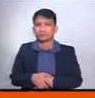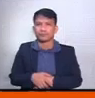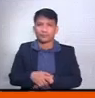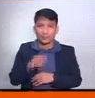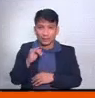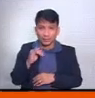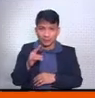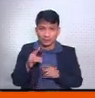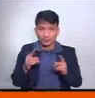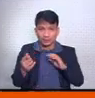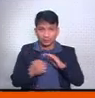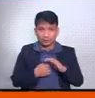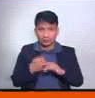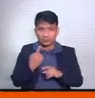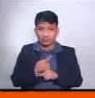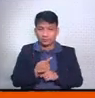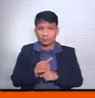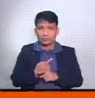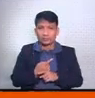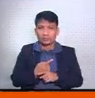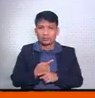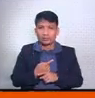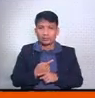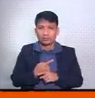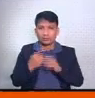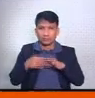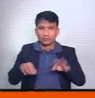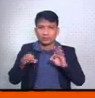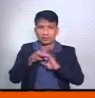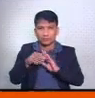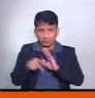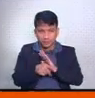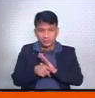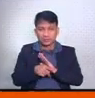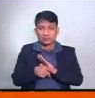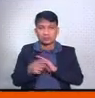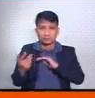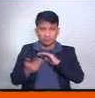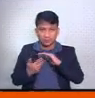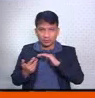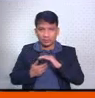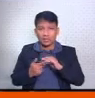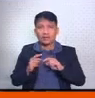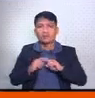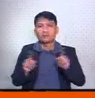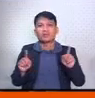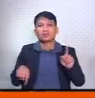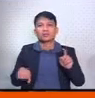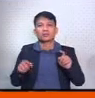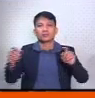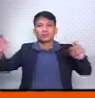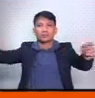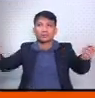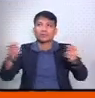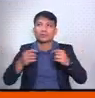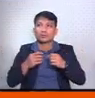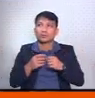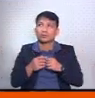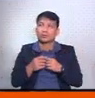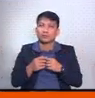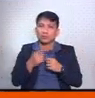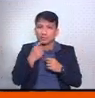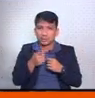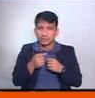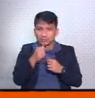identification yung papasok. Tama lang. Yun lang naman. Lang naman sabi ng kliyente. Eh kaso, meron sila kanyang pinagbibigyan